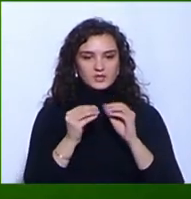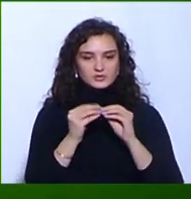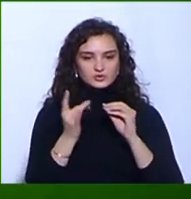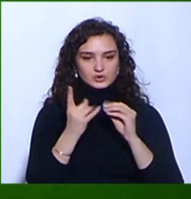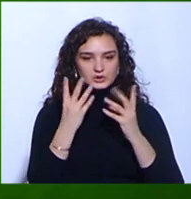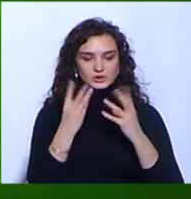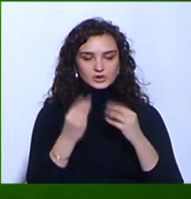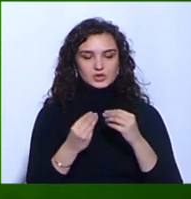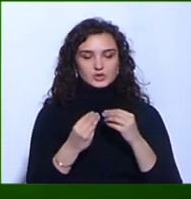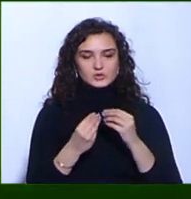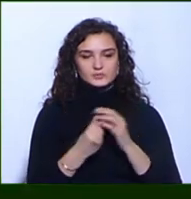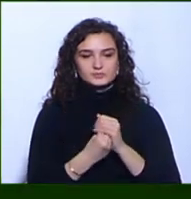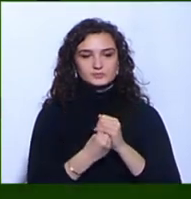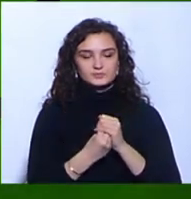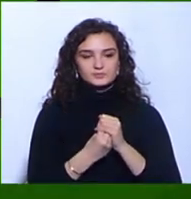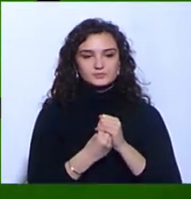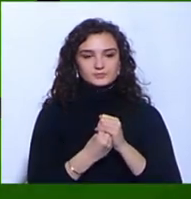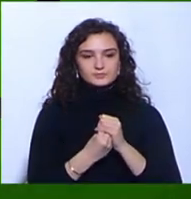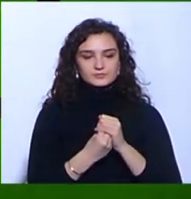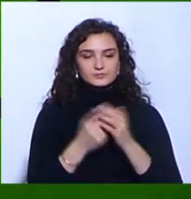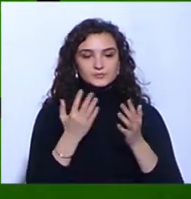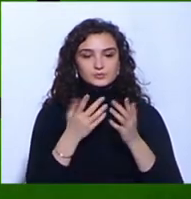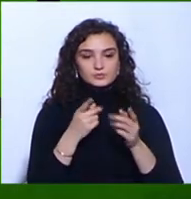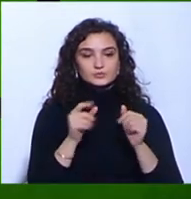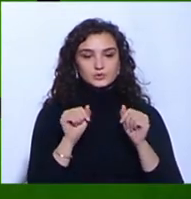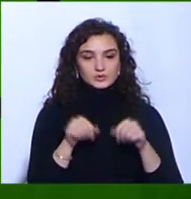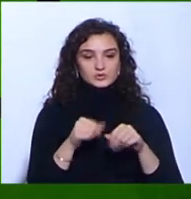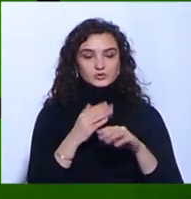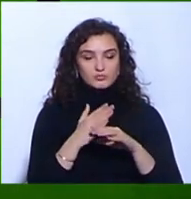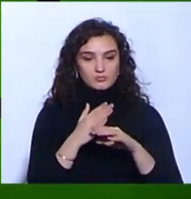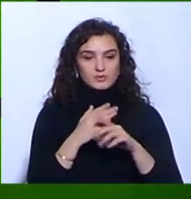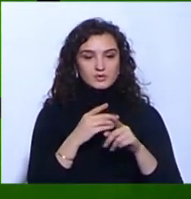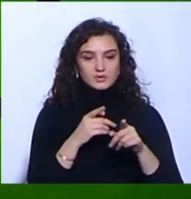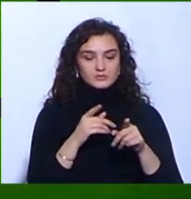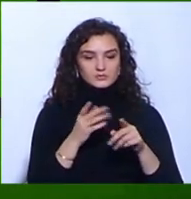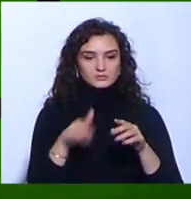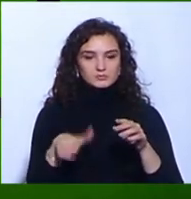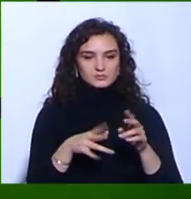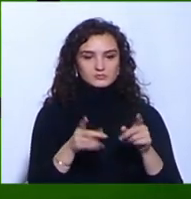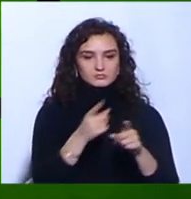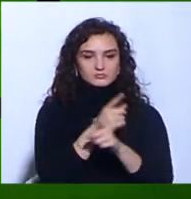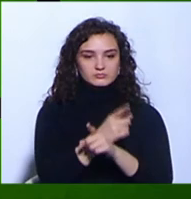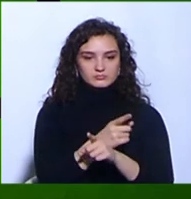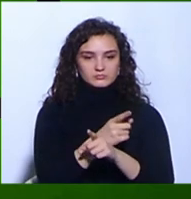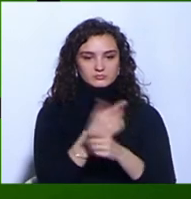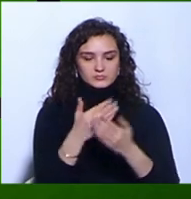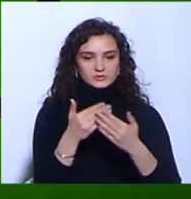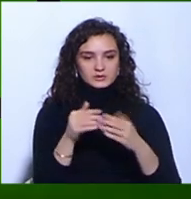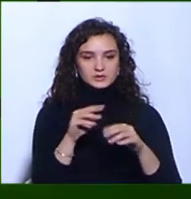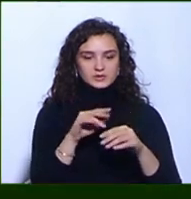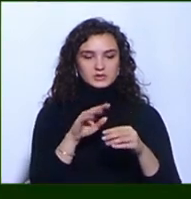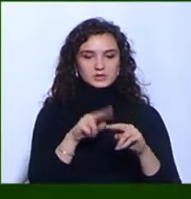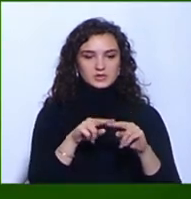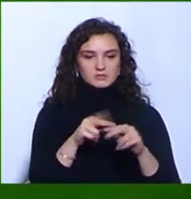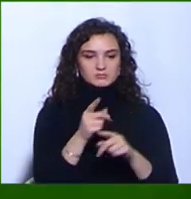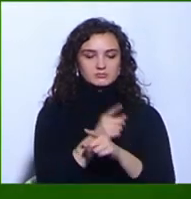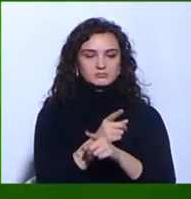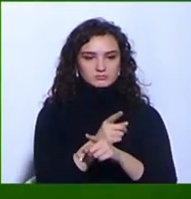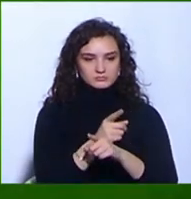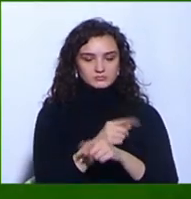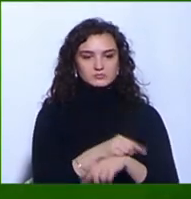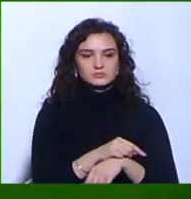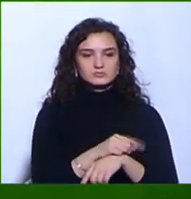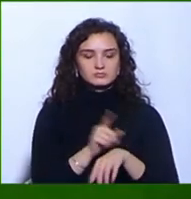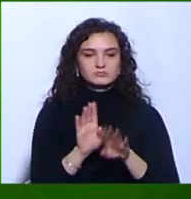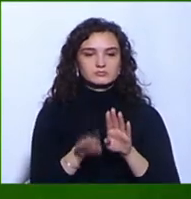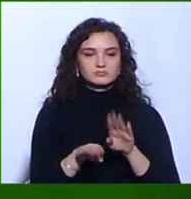მაინც დღეში რამდენჯერმე. თუ მოგეცემათ შესაძლებლობა, ფეხები მოათავსეთ მაგალითად სკამზე.